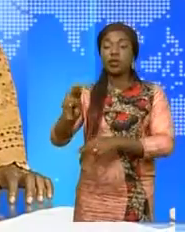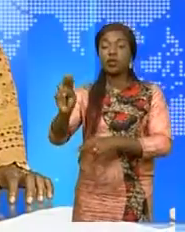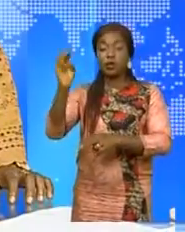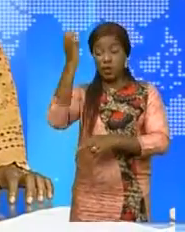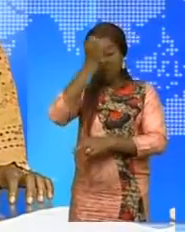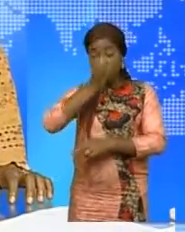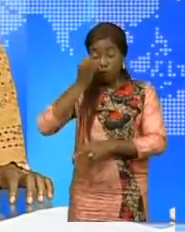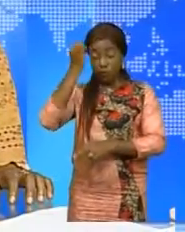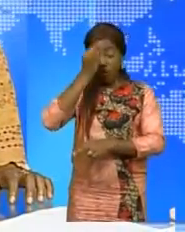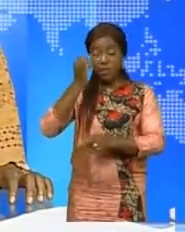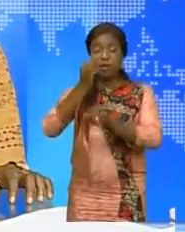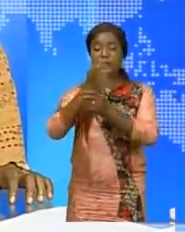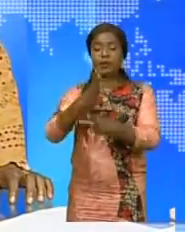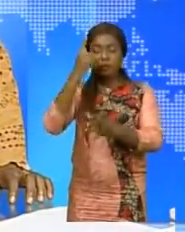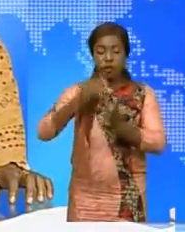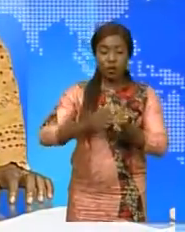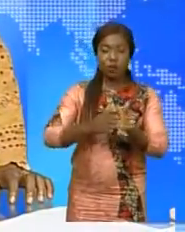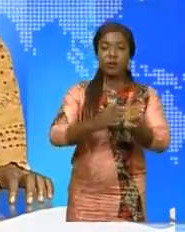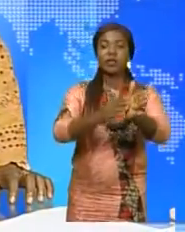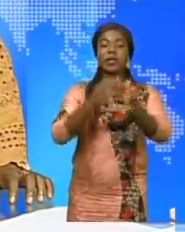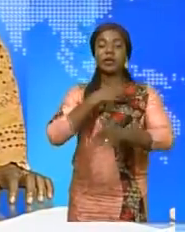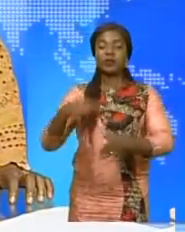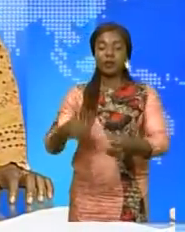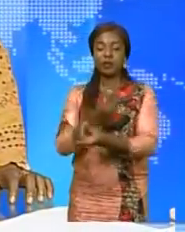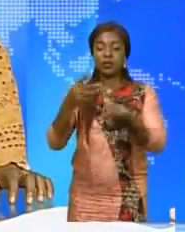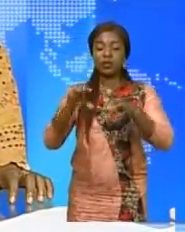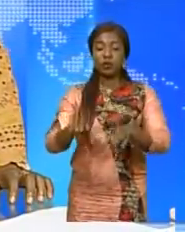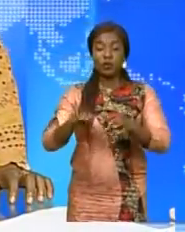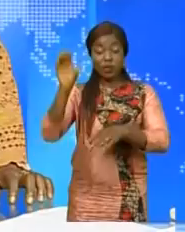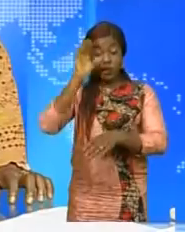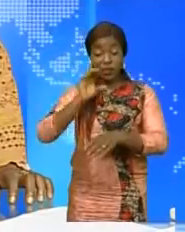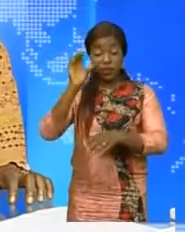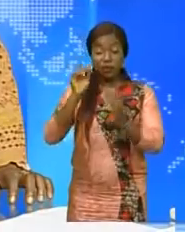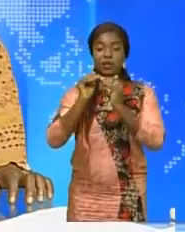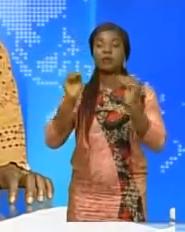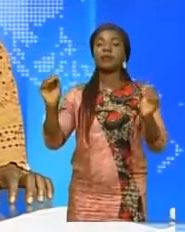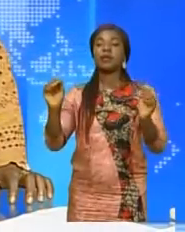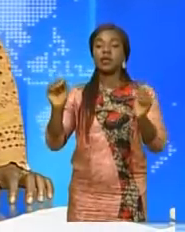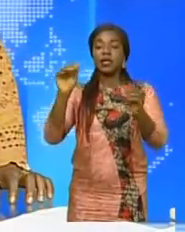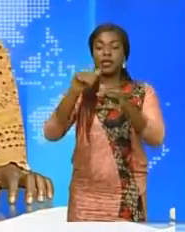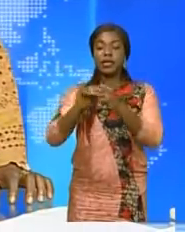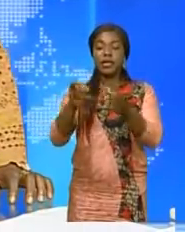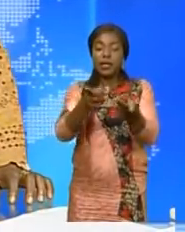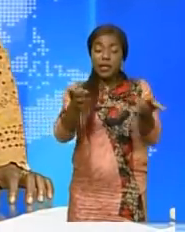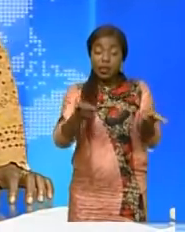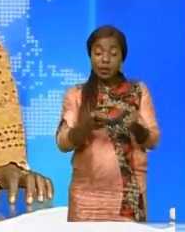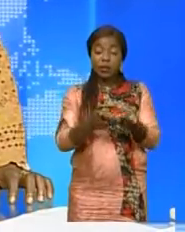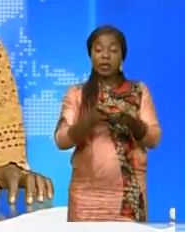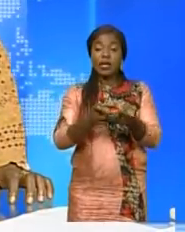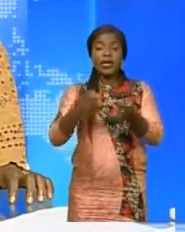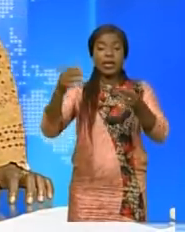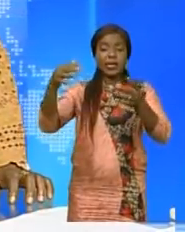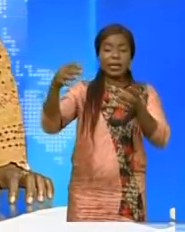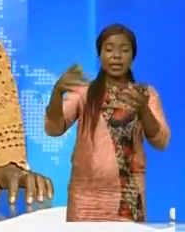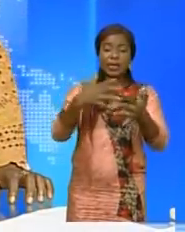prête à accompagner leur vie démocratique du congo dont la recherche de la paix dont les on en croit la sécurité la